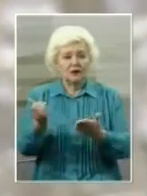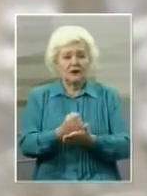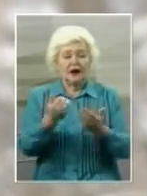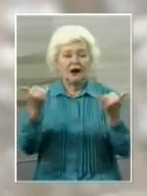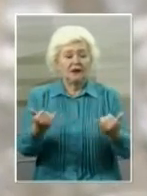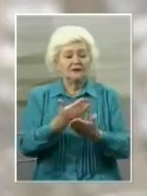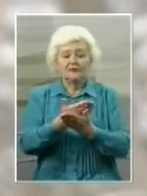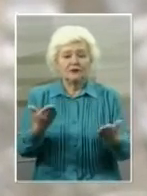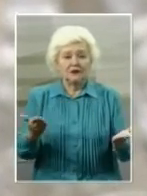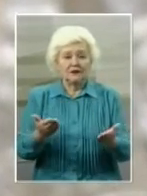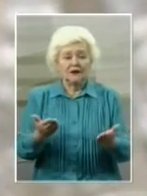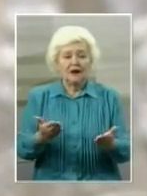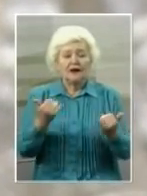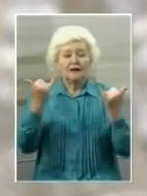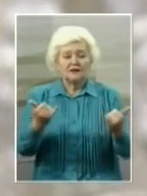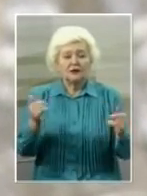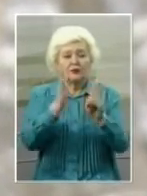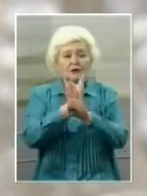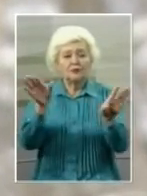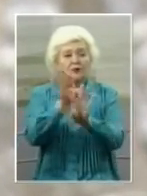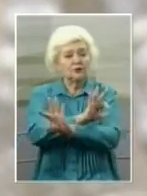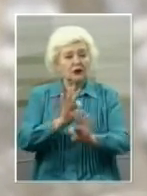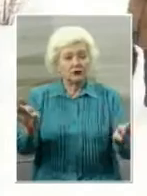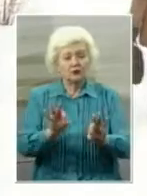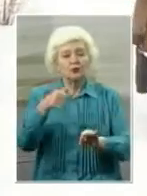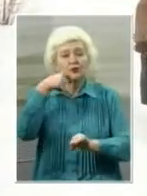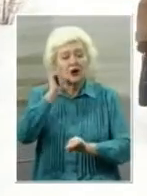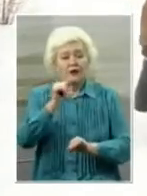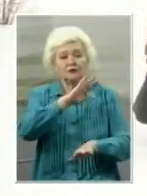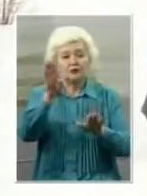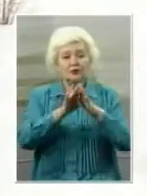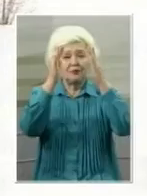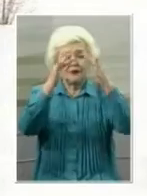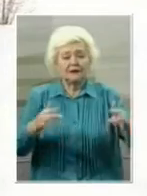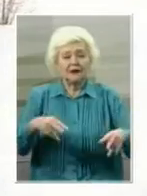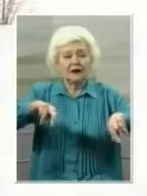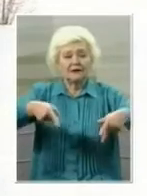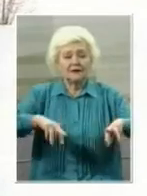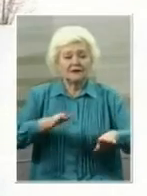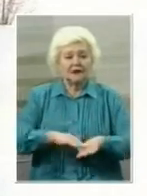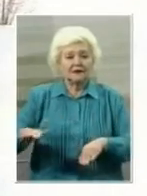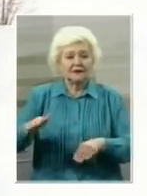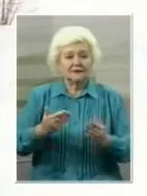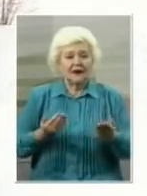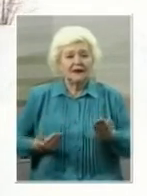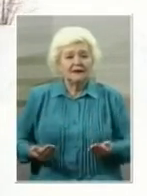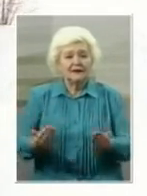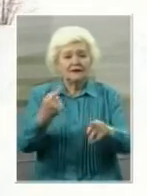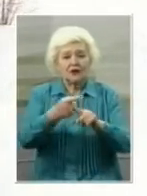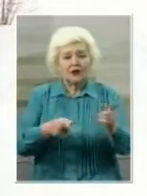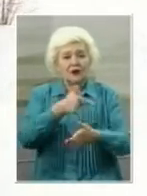а сьогодні – ні. Сьогодні погода чудова, а вчора під ялинкою танцювали з дітьми і на саншатах півміста